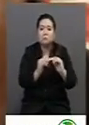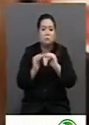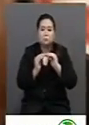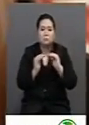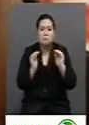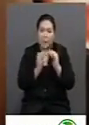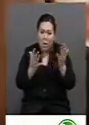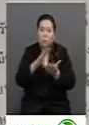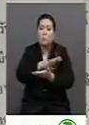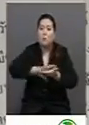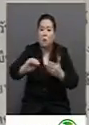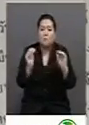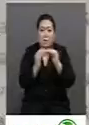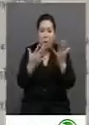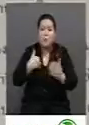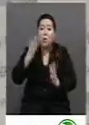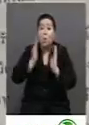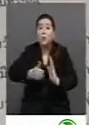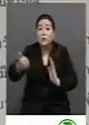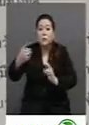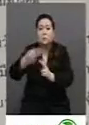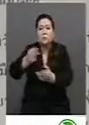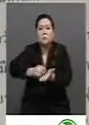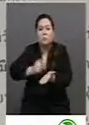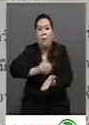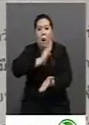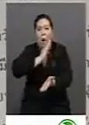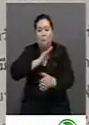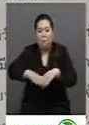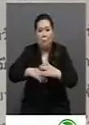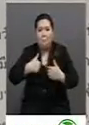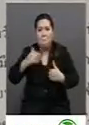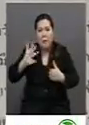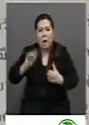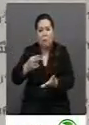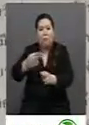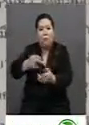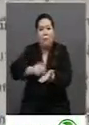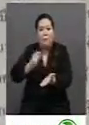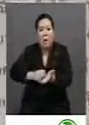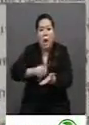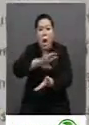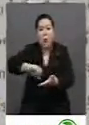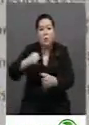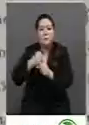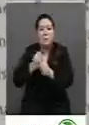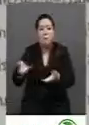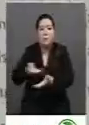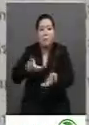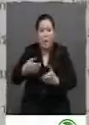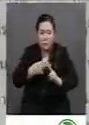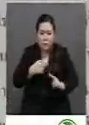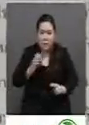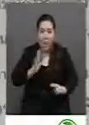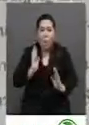ในมหาวิทยาลัยถูกปลอมลายเซ็นไปเบิกงบการจัดสัมมนาแล้วก็ยังถูกลดชั่วโมงสอนด้วยดร.จอมชัยมองว่